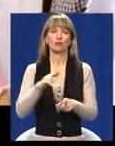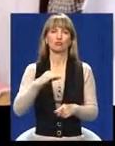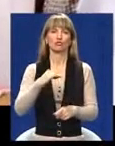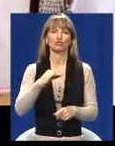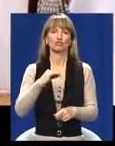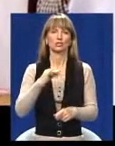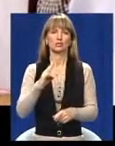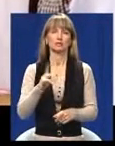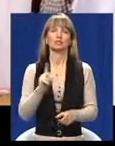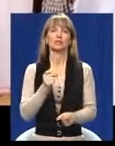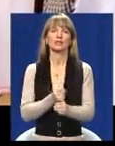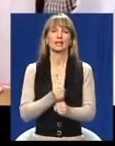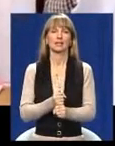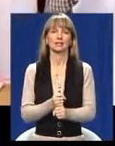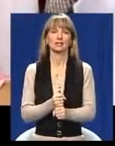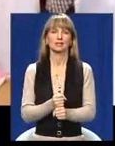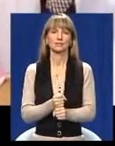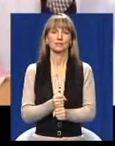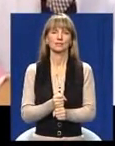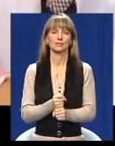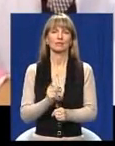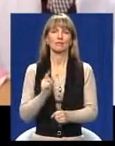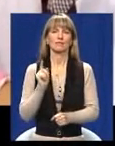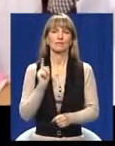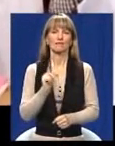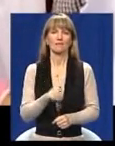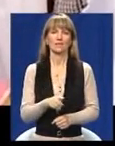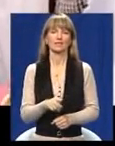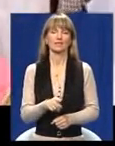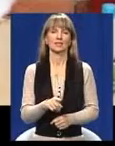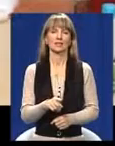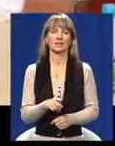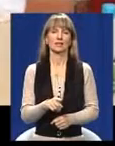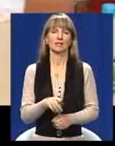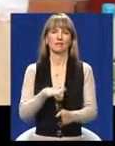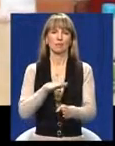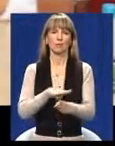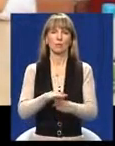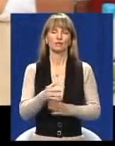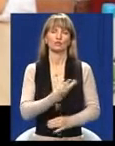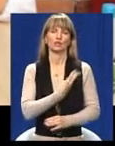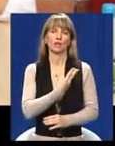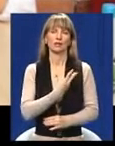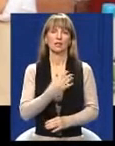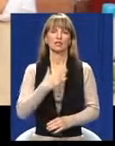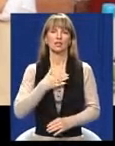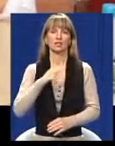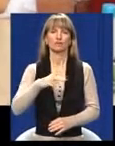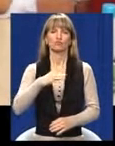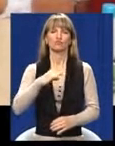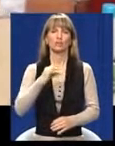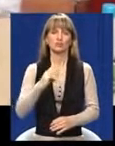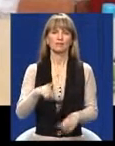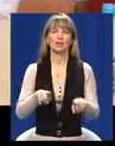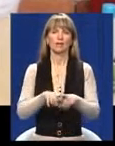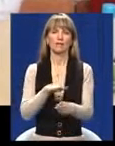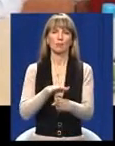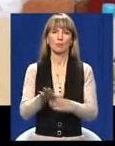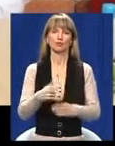Ну, джин, що він робить? Він виконує бажання. Виконує бажання. Наш джин також виконує